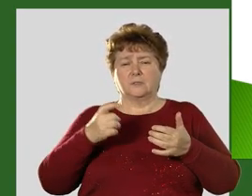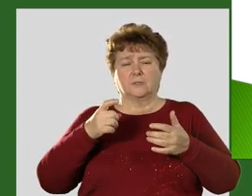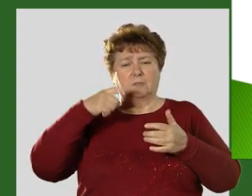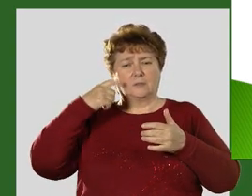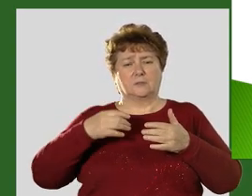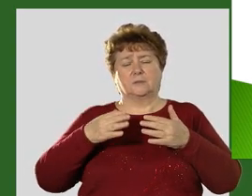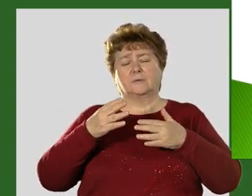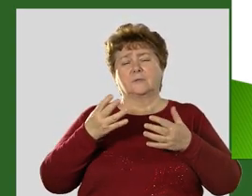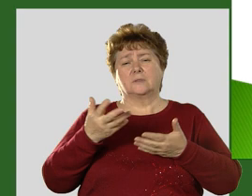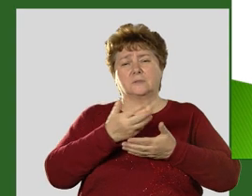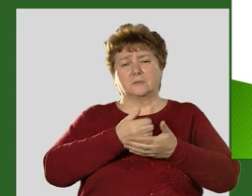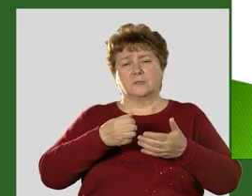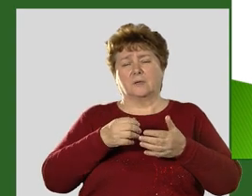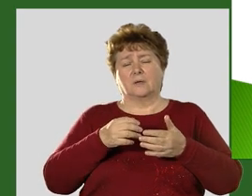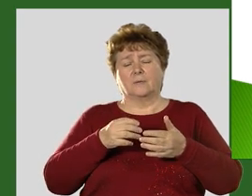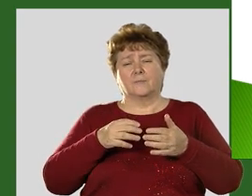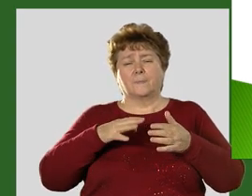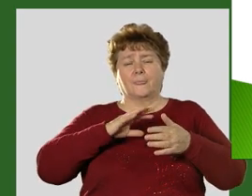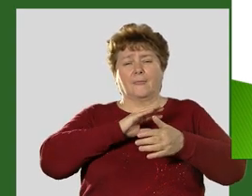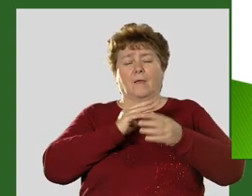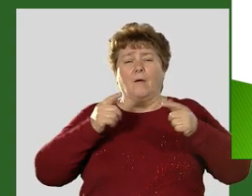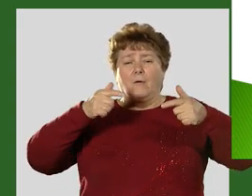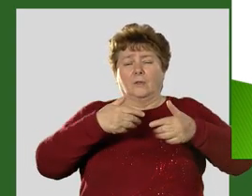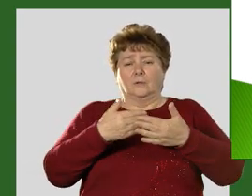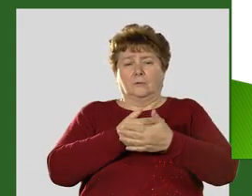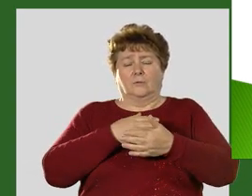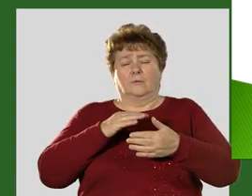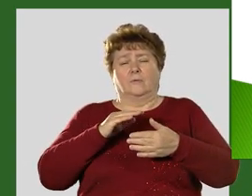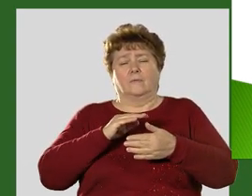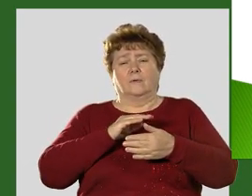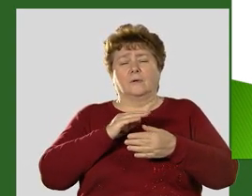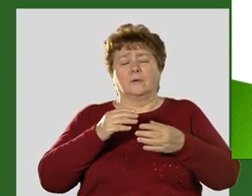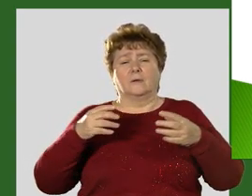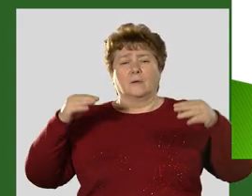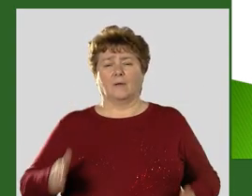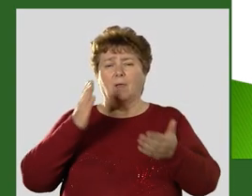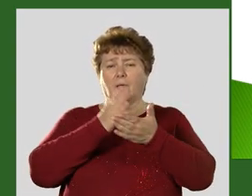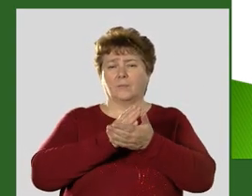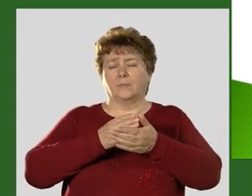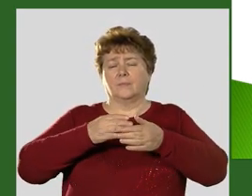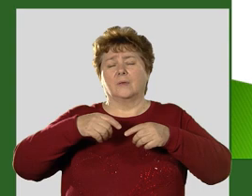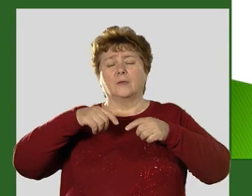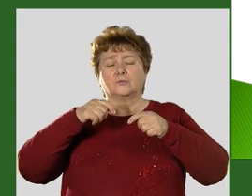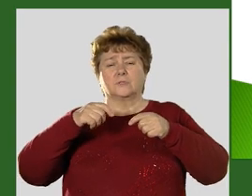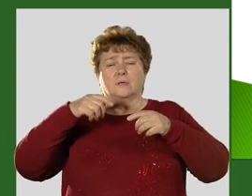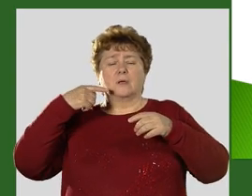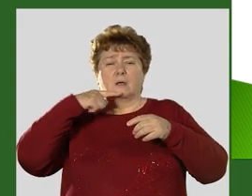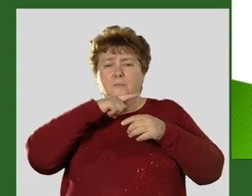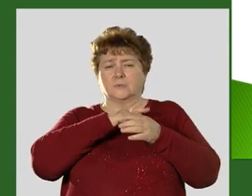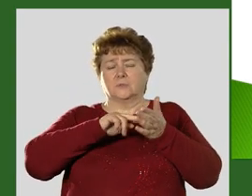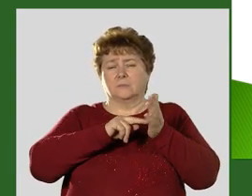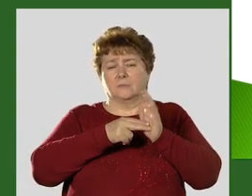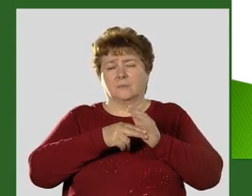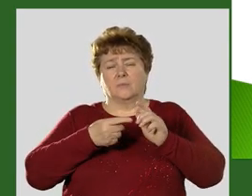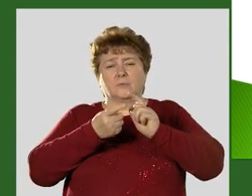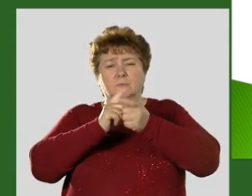сырья. Для ввода новых мощностей необходимо привлечение инвестиций. Имеются бизнес-проекты по